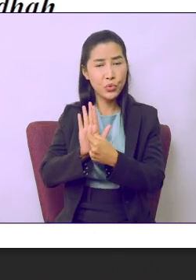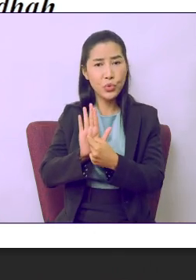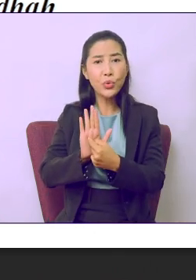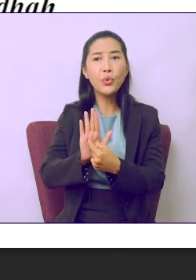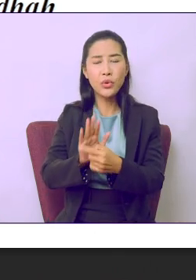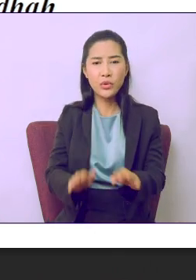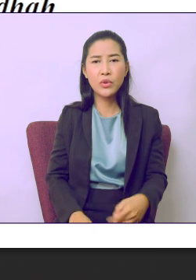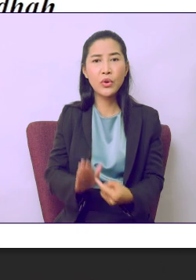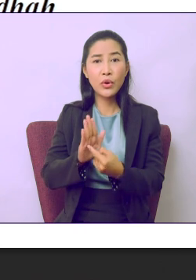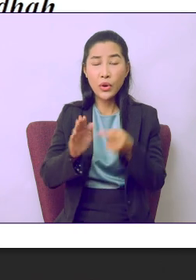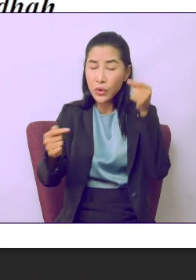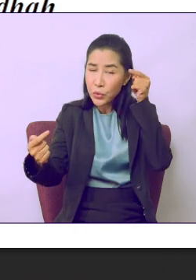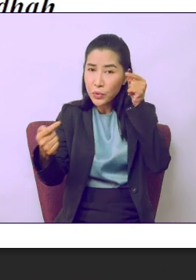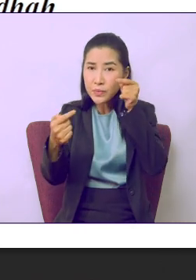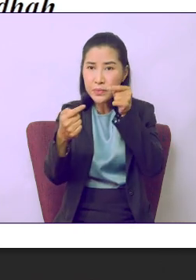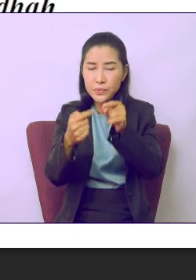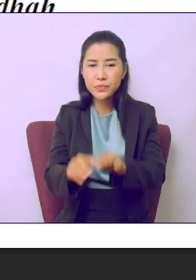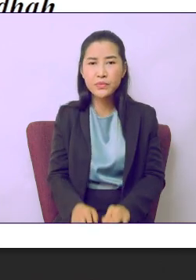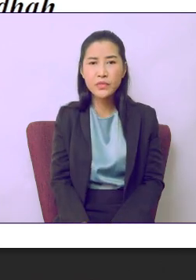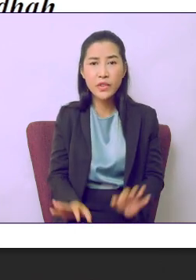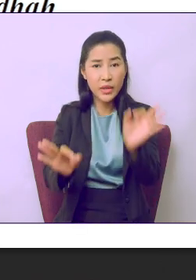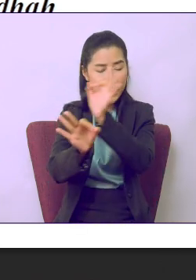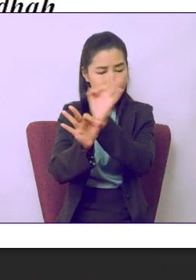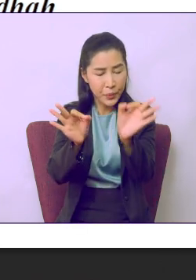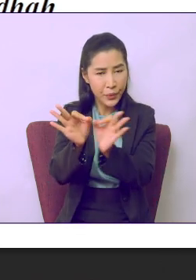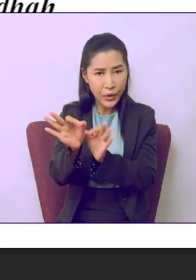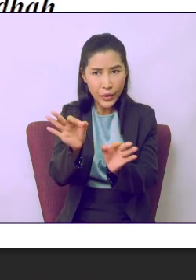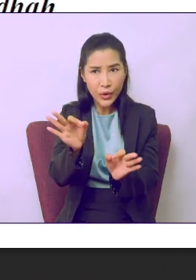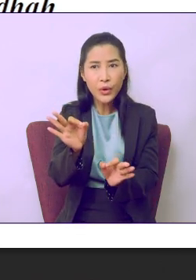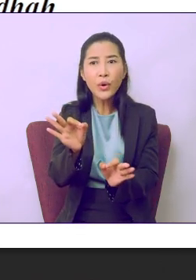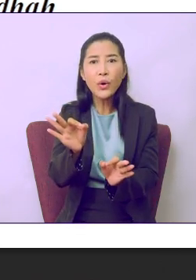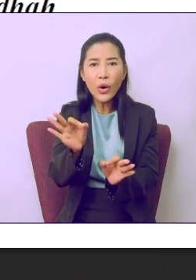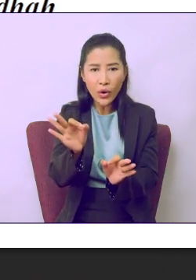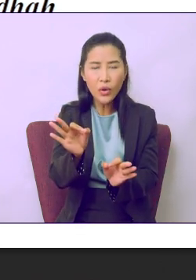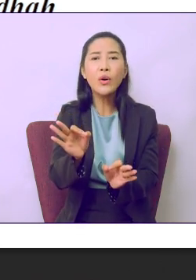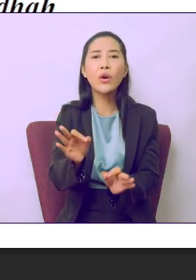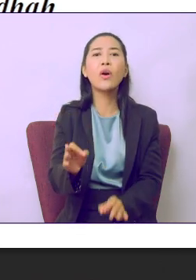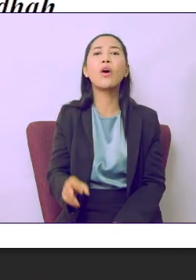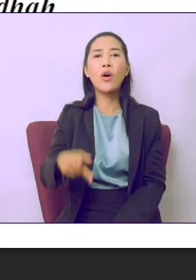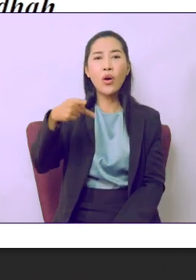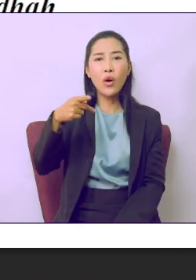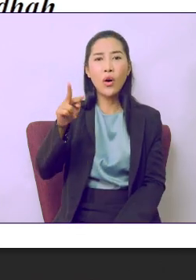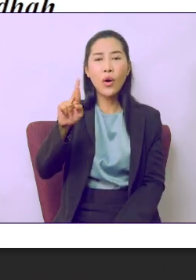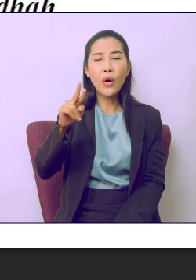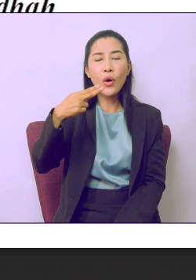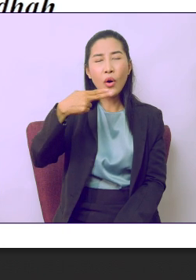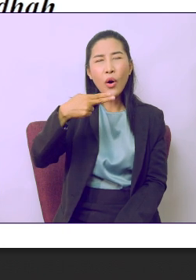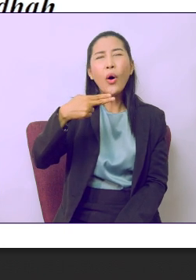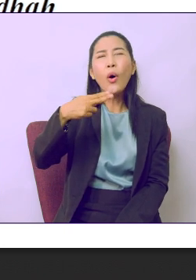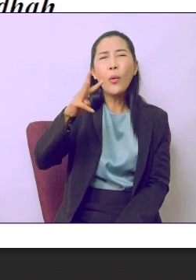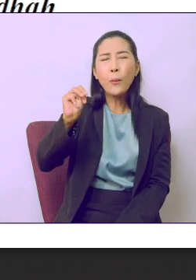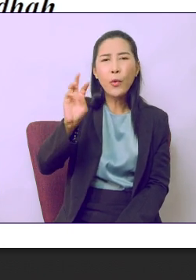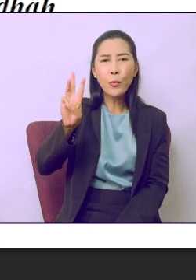ความหมายไอ้จุดประสงค์เนาะอย่างเช่นประโยคของอ่าสลกของพรหมวิหาร 4เนี่ยนะครับเมตตา